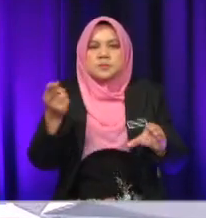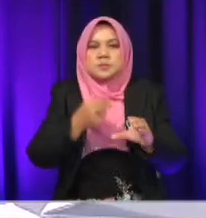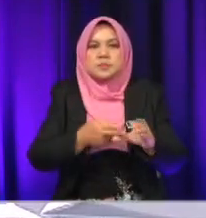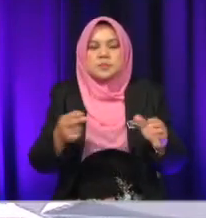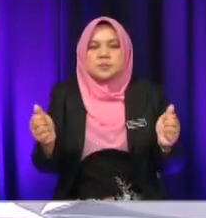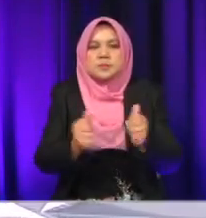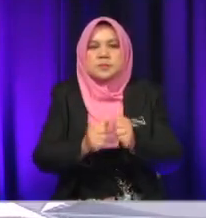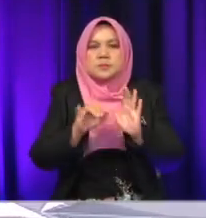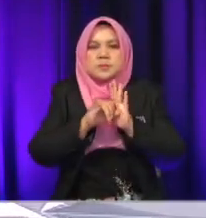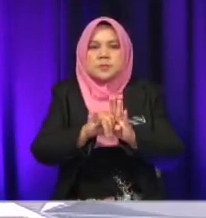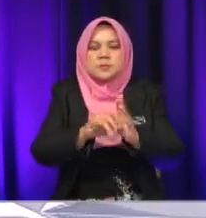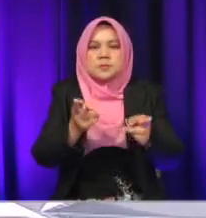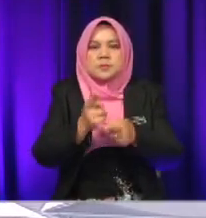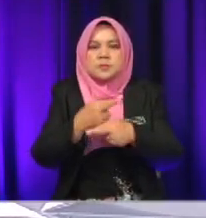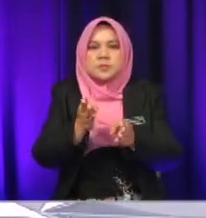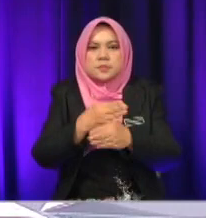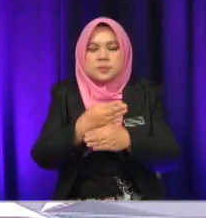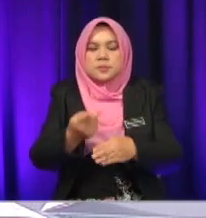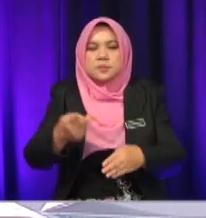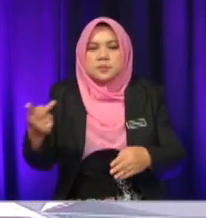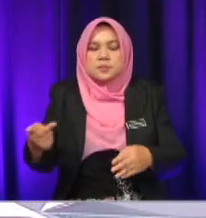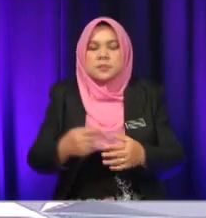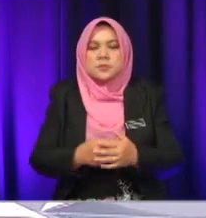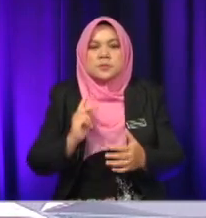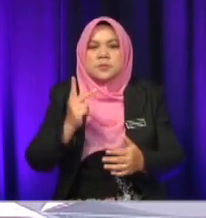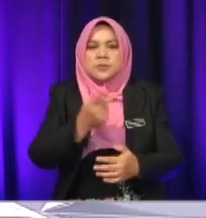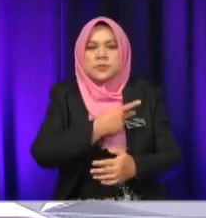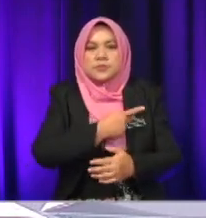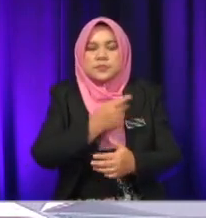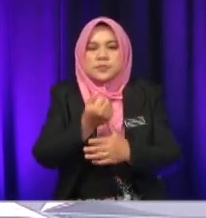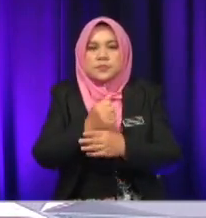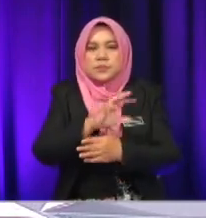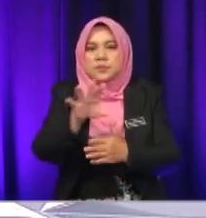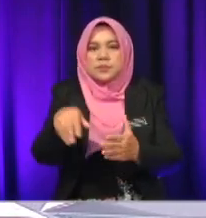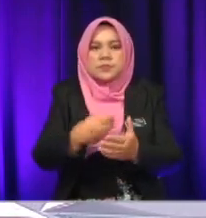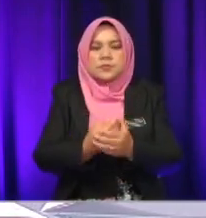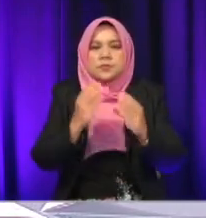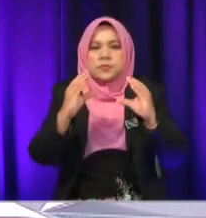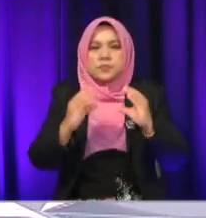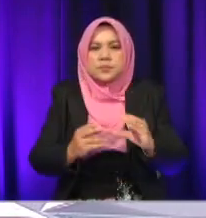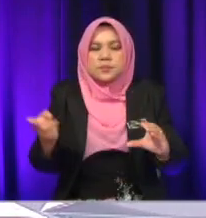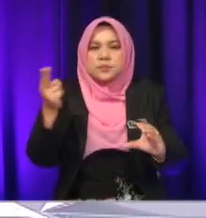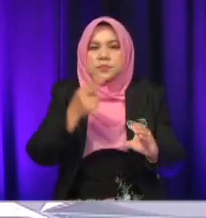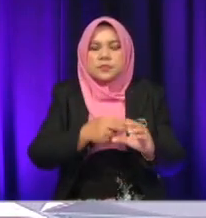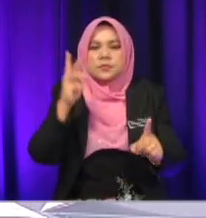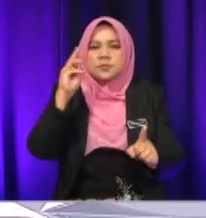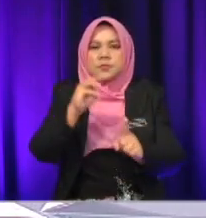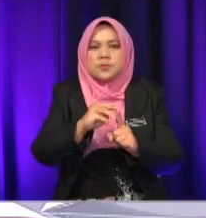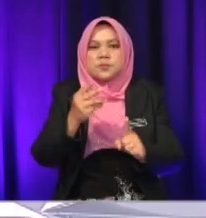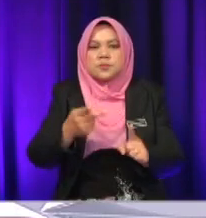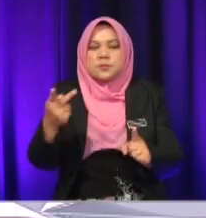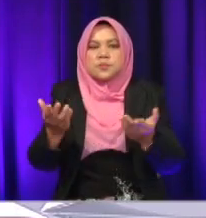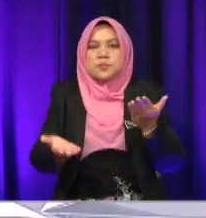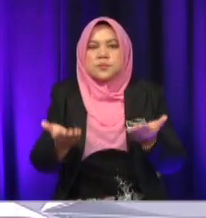dalam pengiklanan reka bentuk produk kita. Jadi antara semua kaedah yang terlibat iaitu maklumat produk,